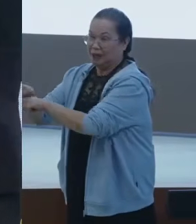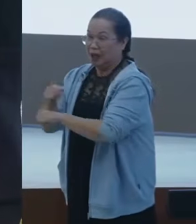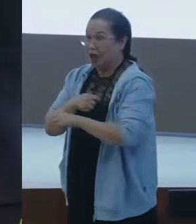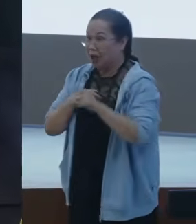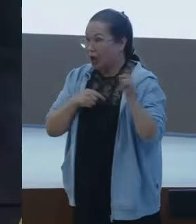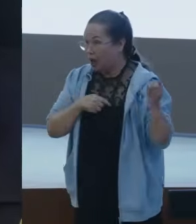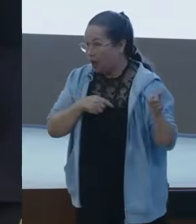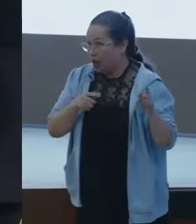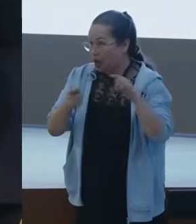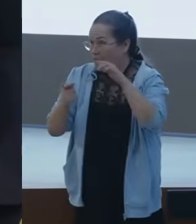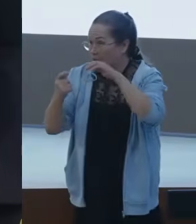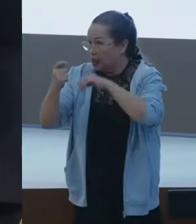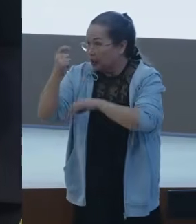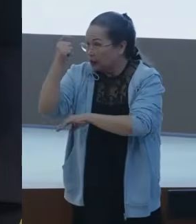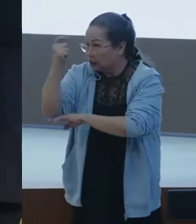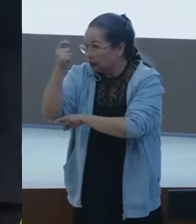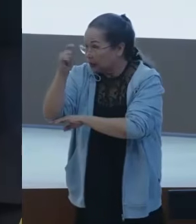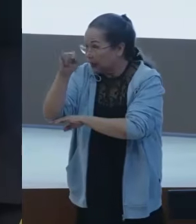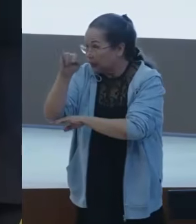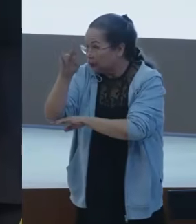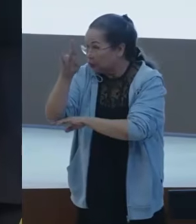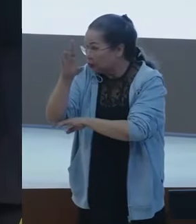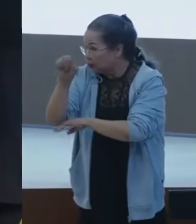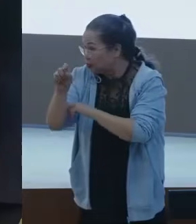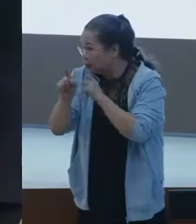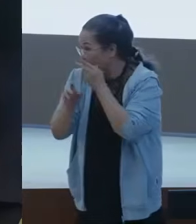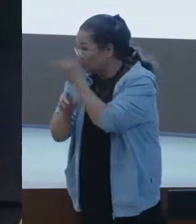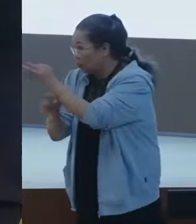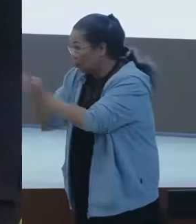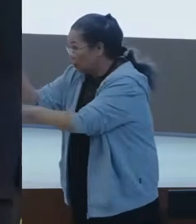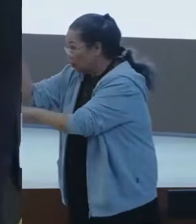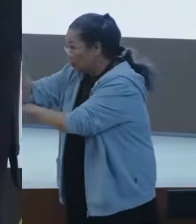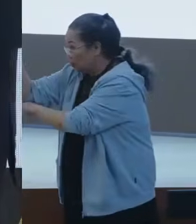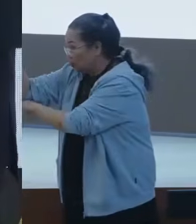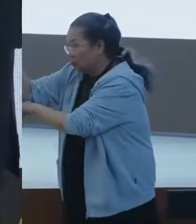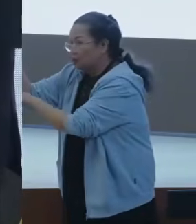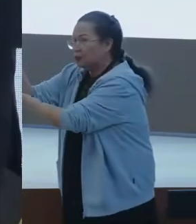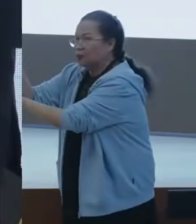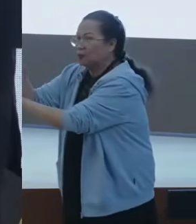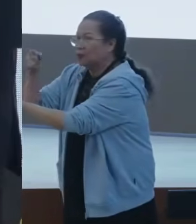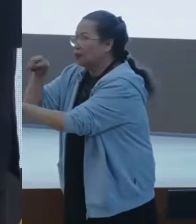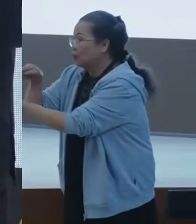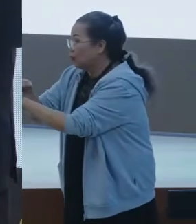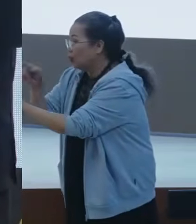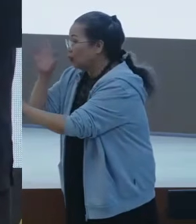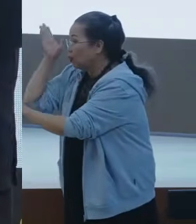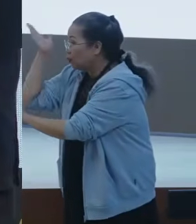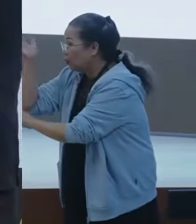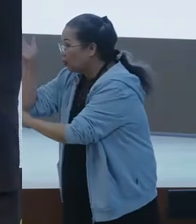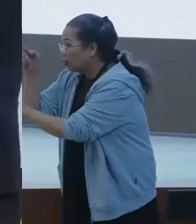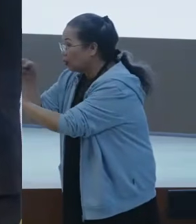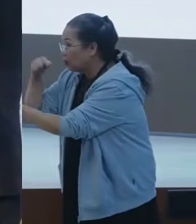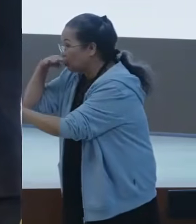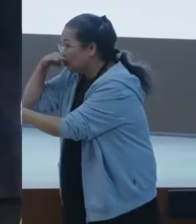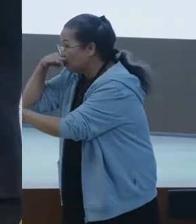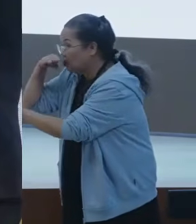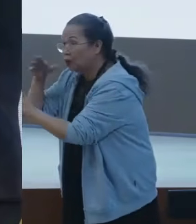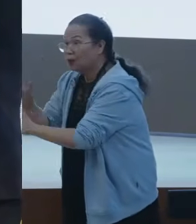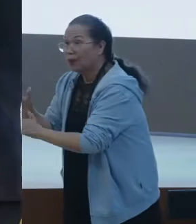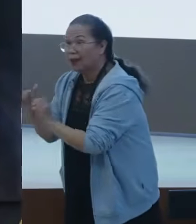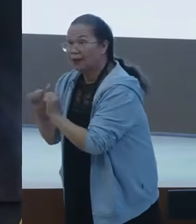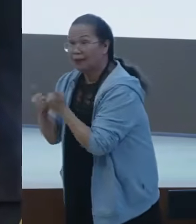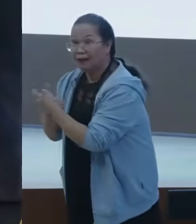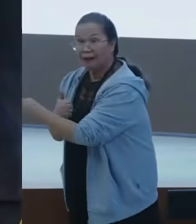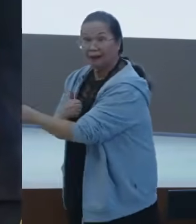He is supposed to preach the knowledge of the truth to liars. Napakahirap.